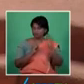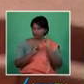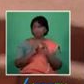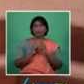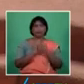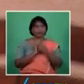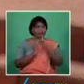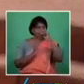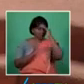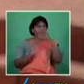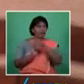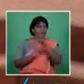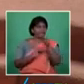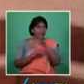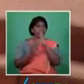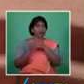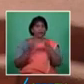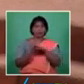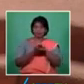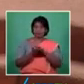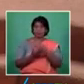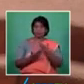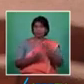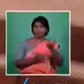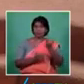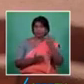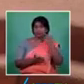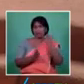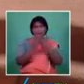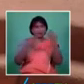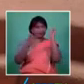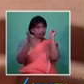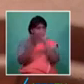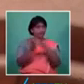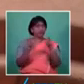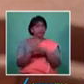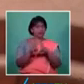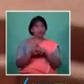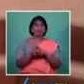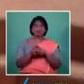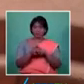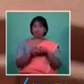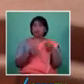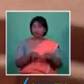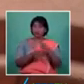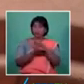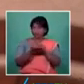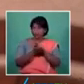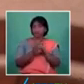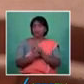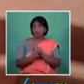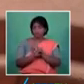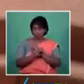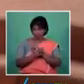සිටී ගරු කතානායකතුමනි මේ වැරදි ප්‍රවෘත්ති නිවැරදි කර මාහට අපහාස වන ආකාරයේ මුල් පිටුවේ පළ වූ ප්‍රවෘත්තියට සමාන ප්‍රසිද්ධියක් මෙම නිවැරදි කිරීමට ලබා